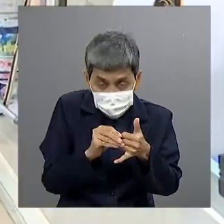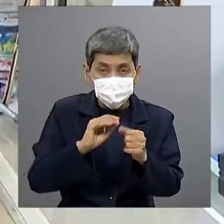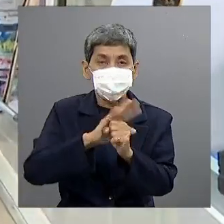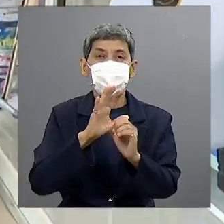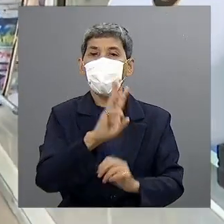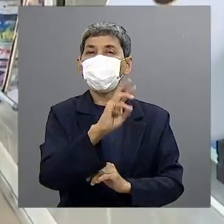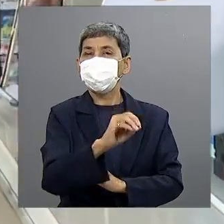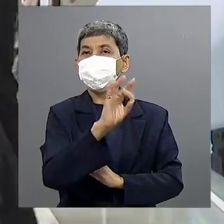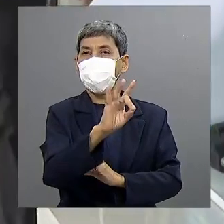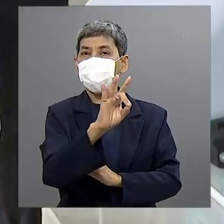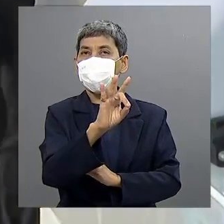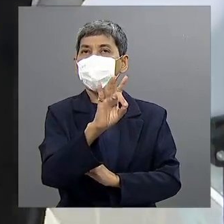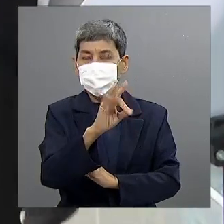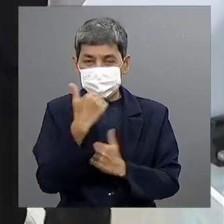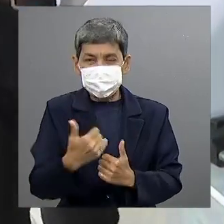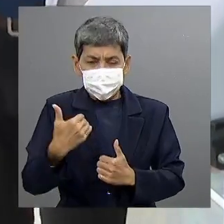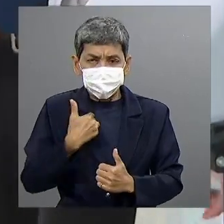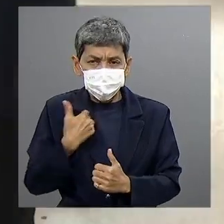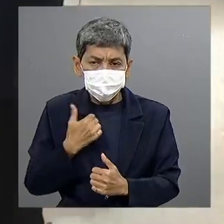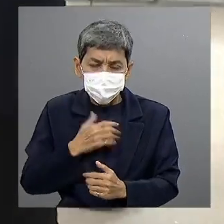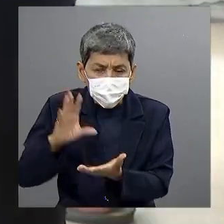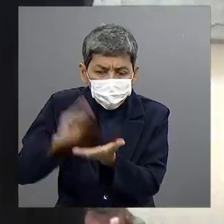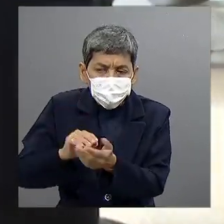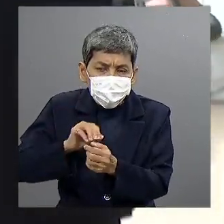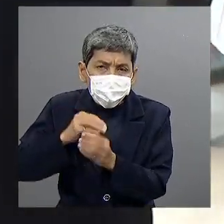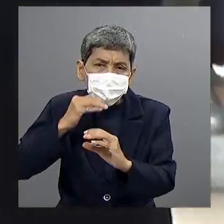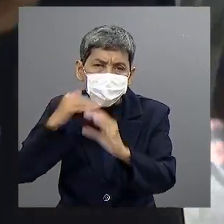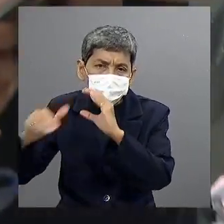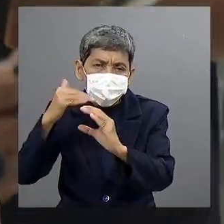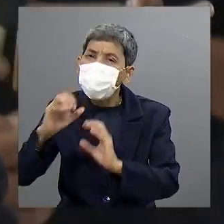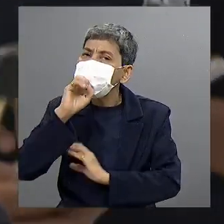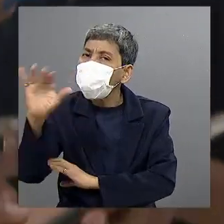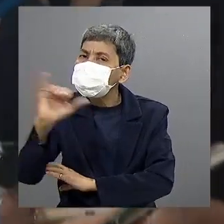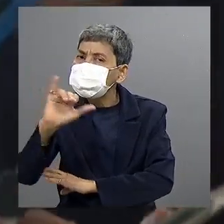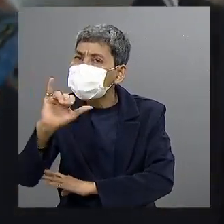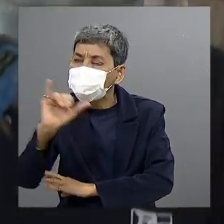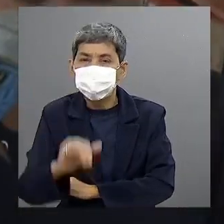ค่ะและยังมีผู้ไม่ได้บันทึกผลเข้าสู่ระบบกลับมามากถึง